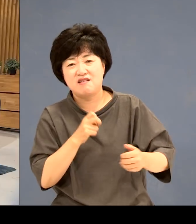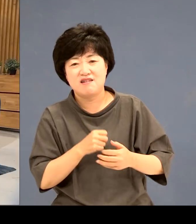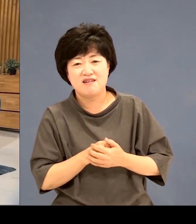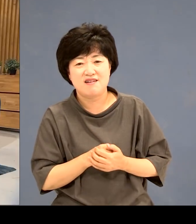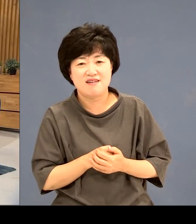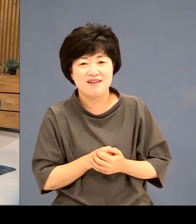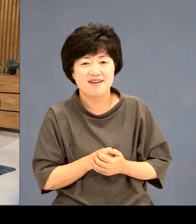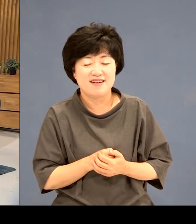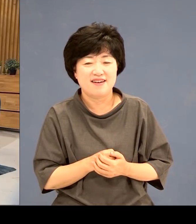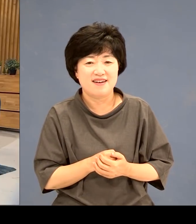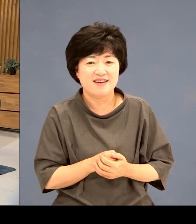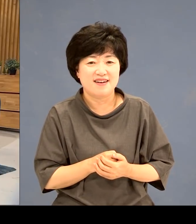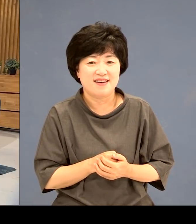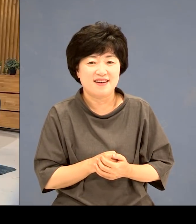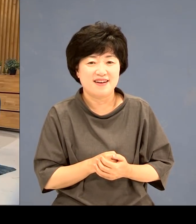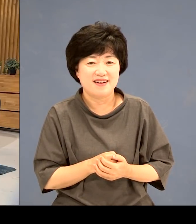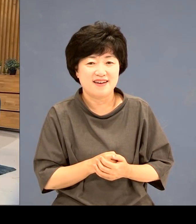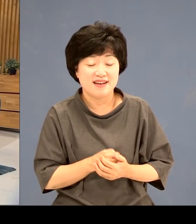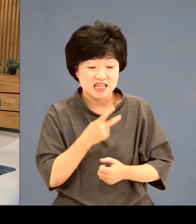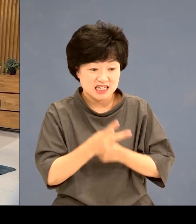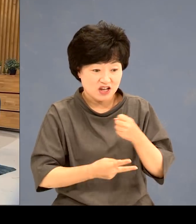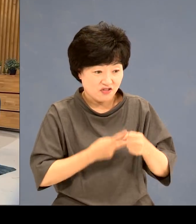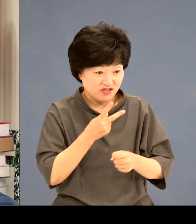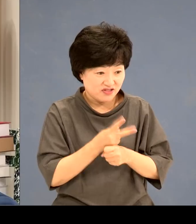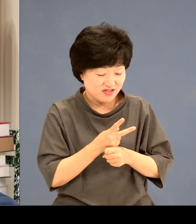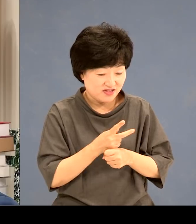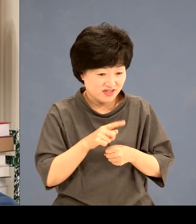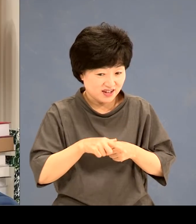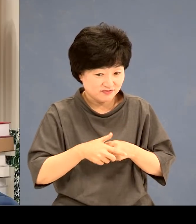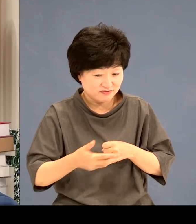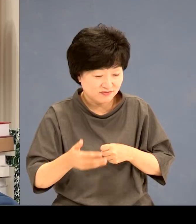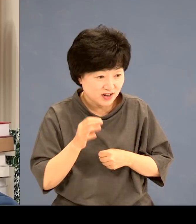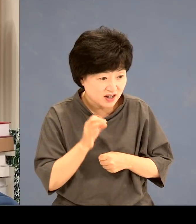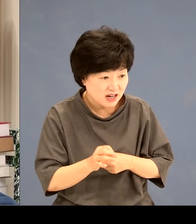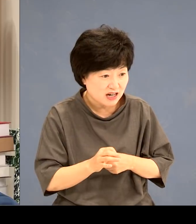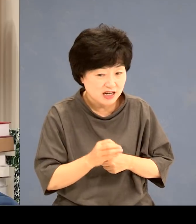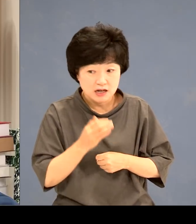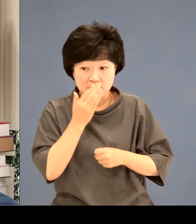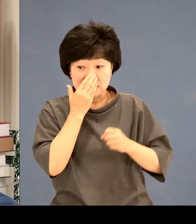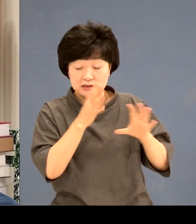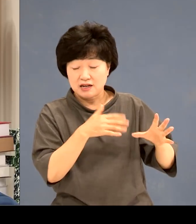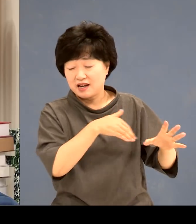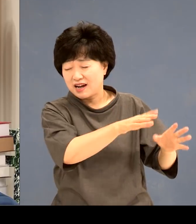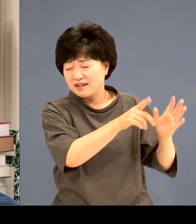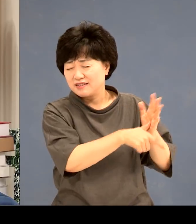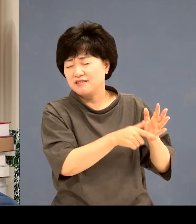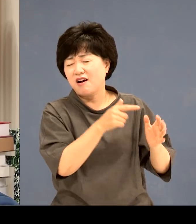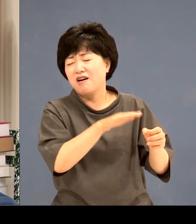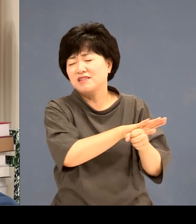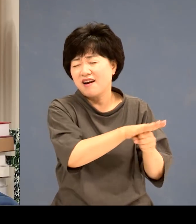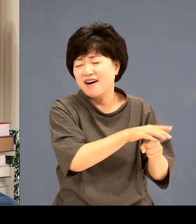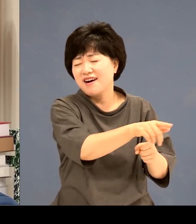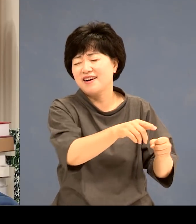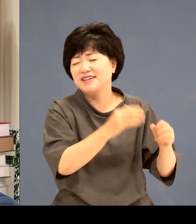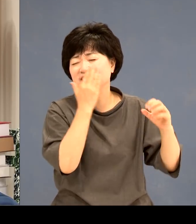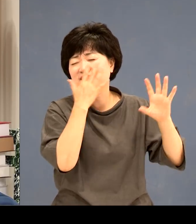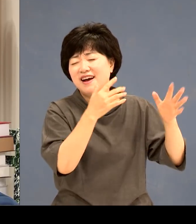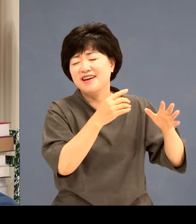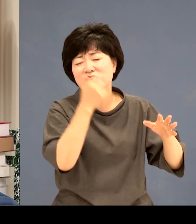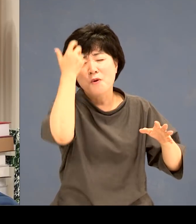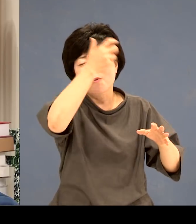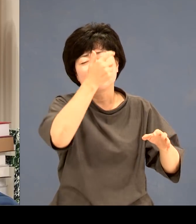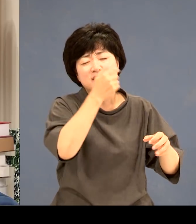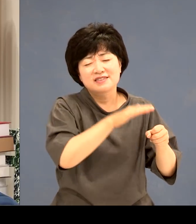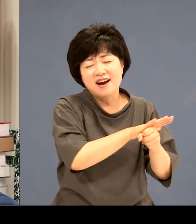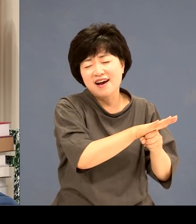거예요. 아니 이해할 수 있어요. 지치셔서. 이해할 수 있어요. 2년 만에 그냥 이렇게 이스라엘 갈 때는 그렇게 눈물을 흘리면서 네,